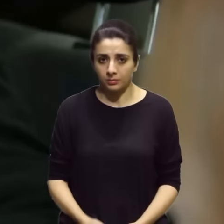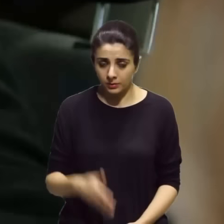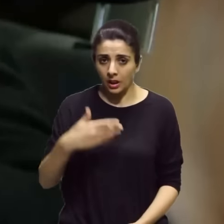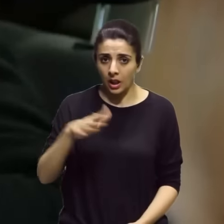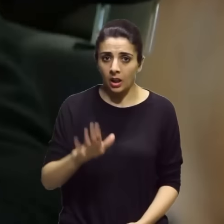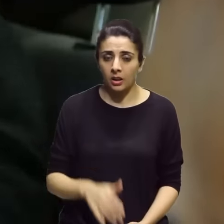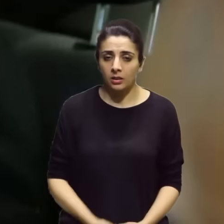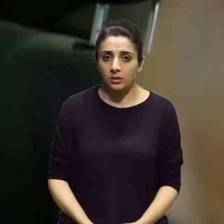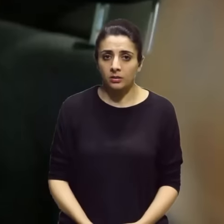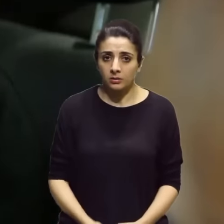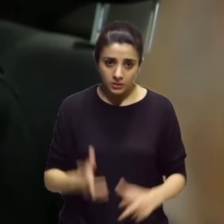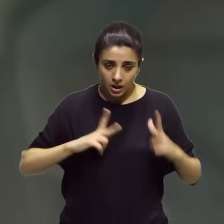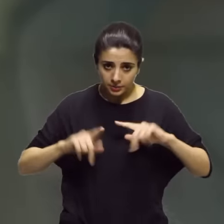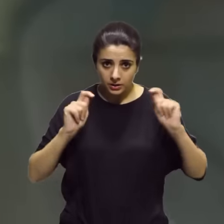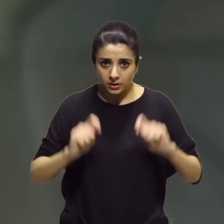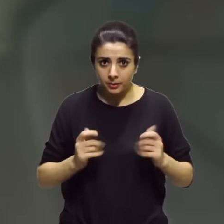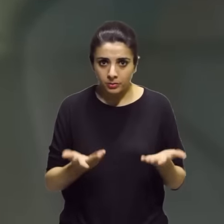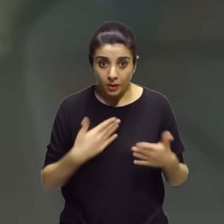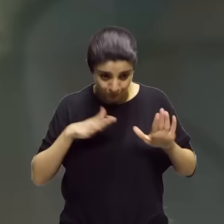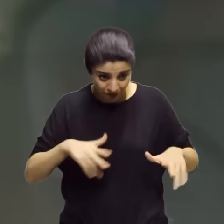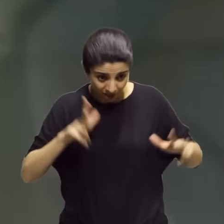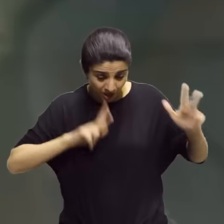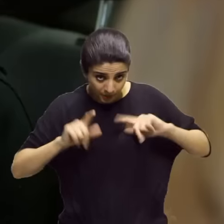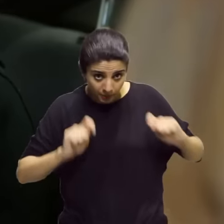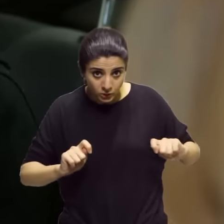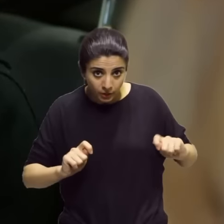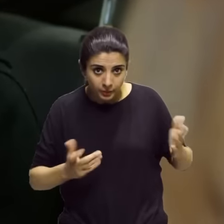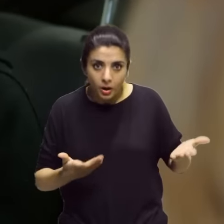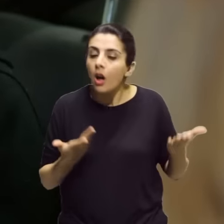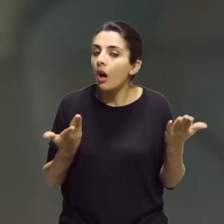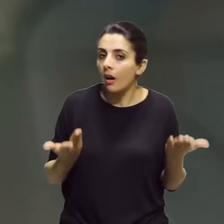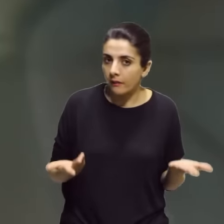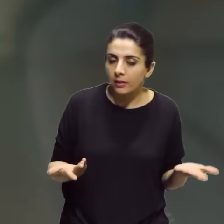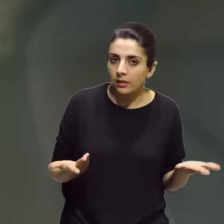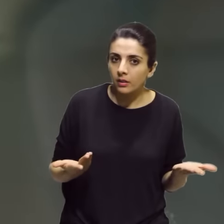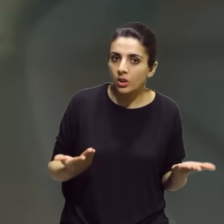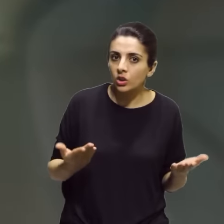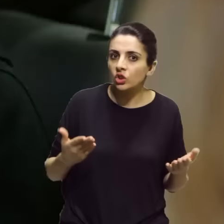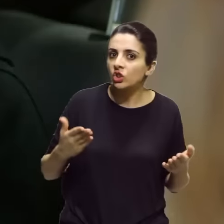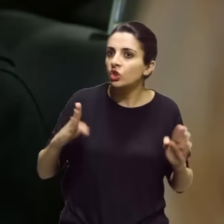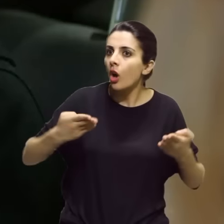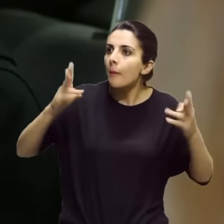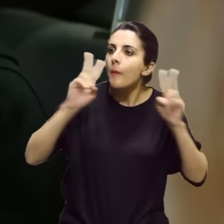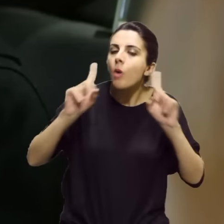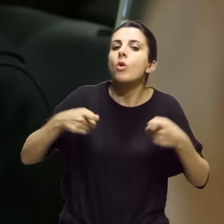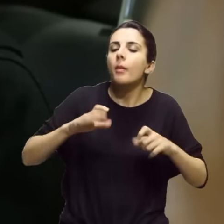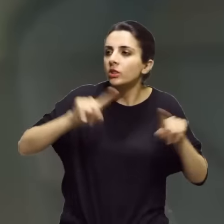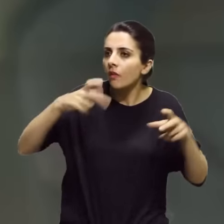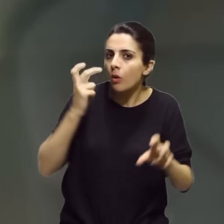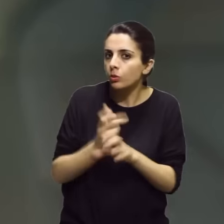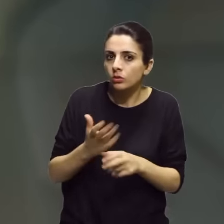Al. Giy bunları. Burada mı giyineceğim? Evet. Camlar filtreli, etrafta da kimse yok.